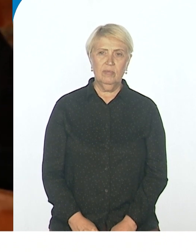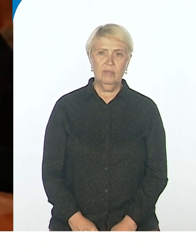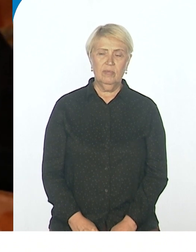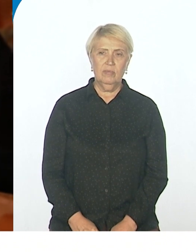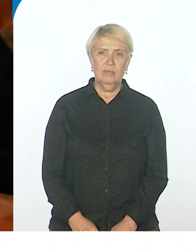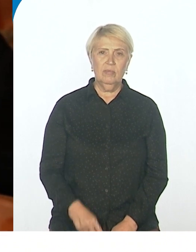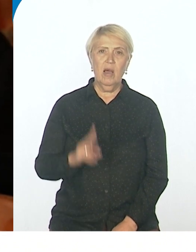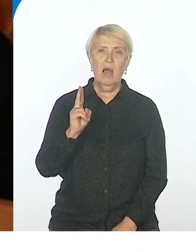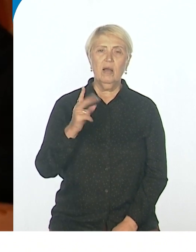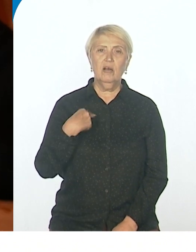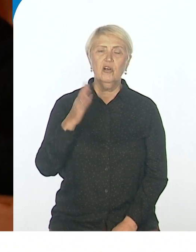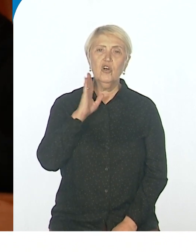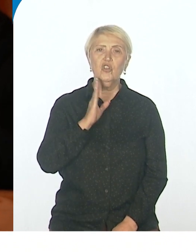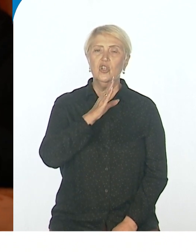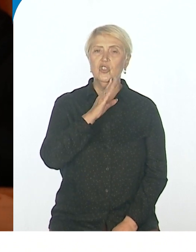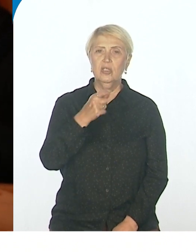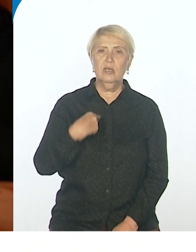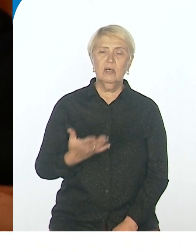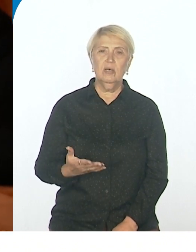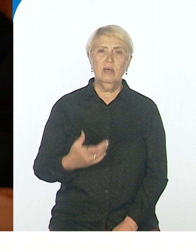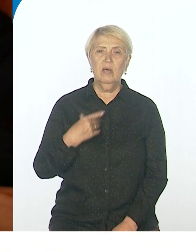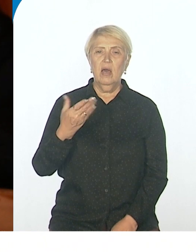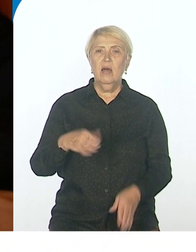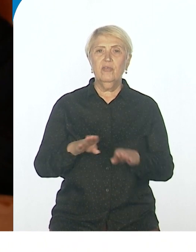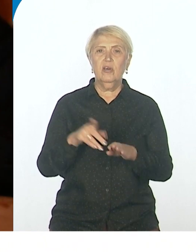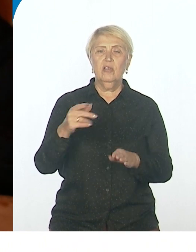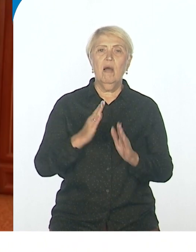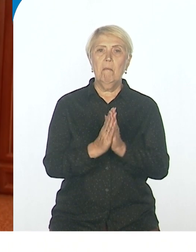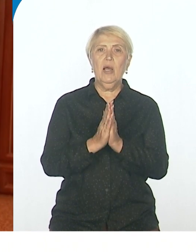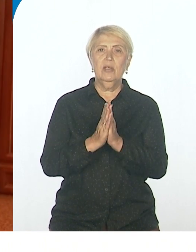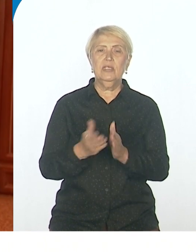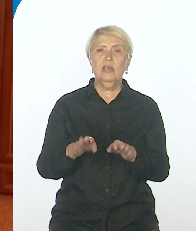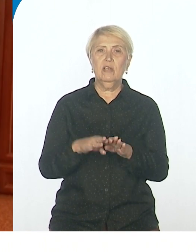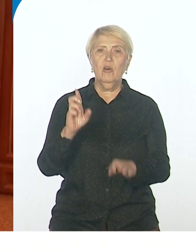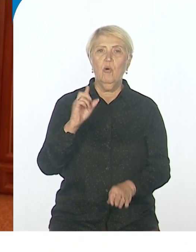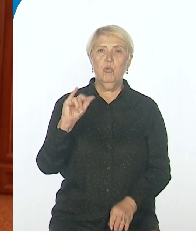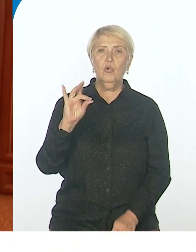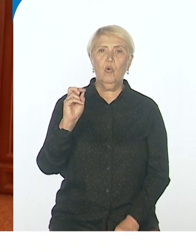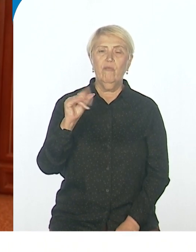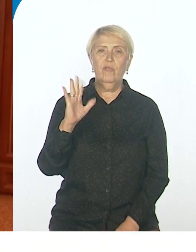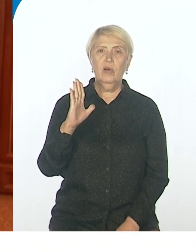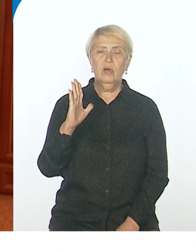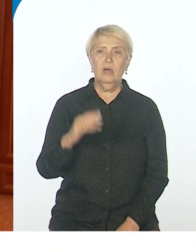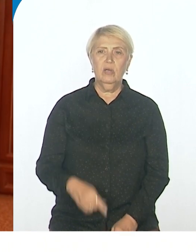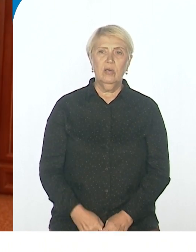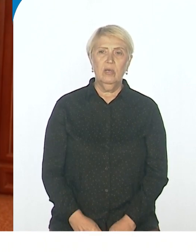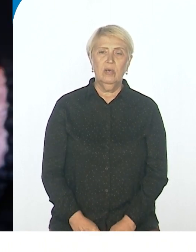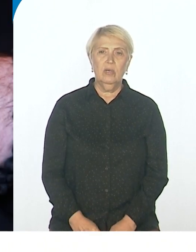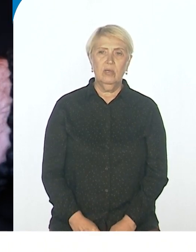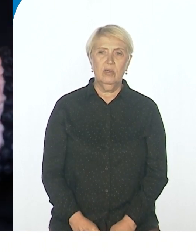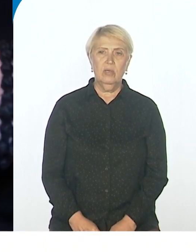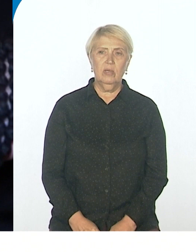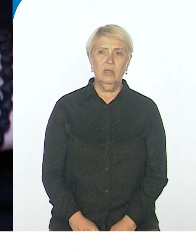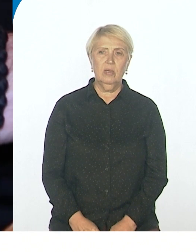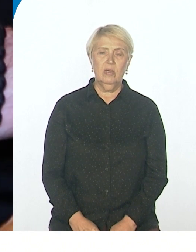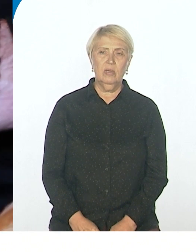А как же женщина-экстрасенс, за которую молился тогда еще Валерий Бурков? Она получила в крещение имя Иустина. Я